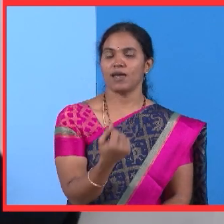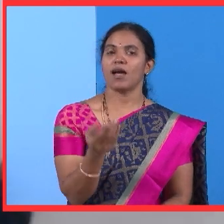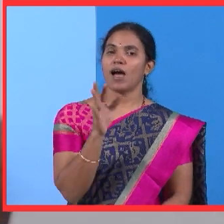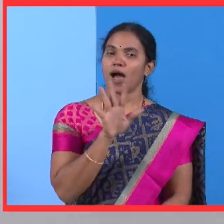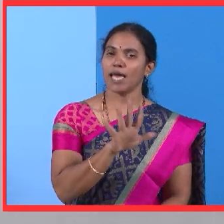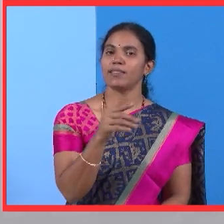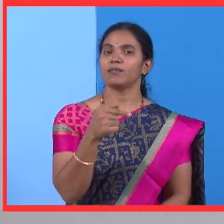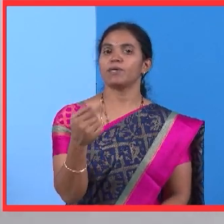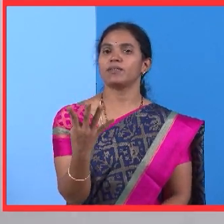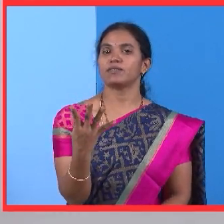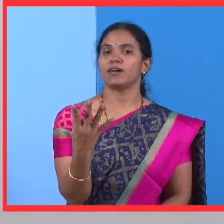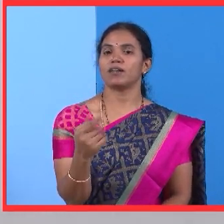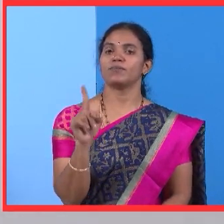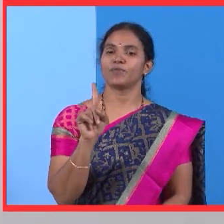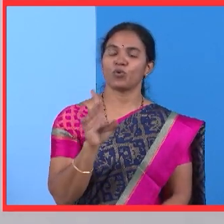5 மைனஸ் 4 1